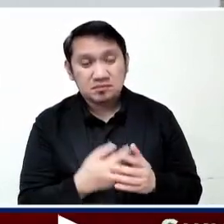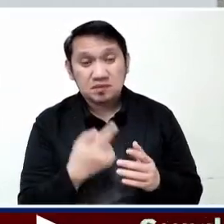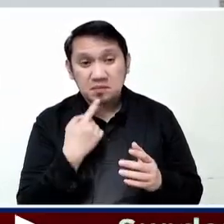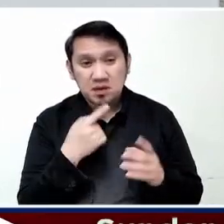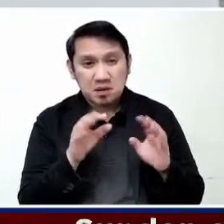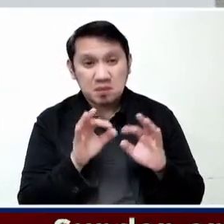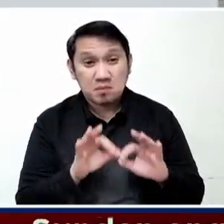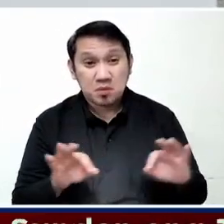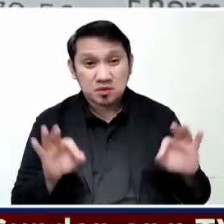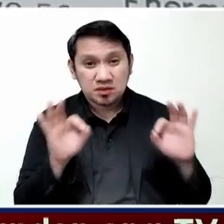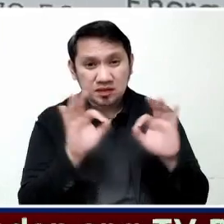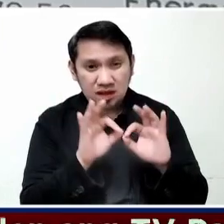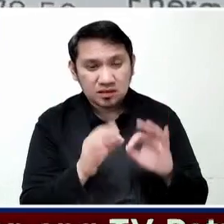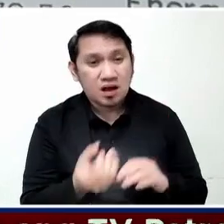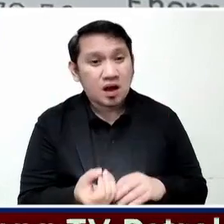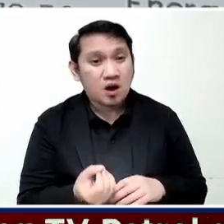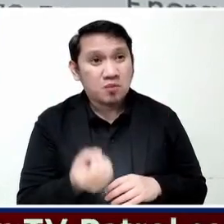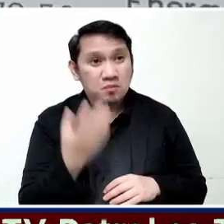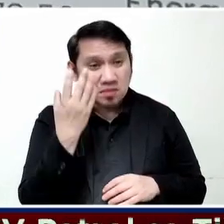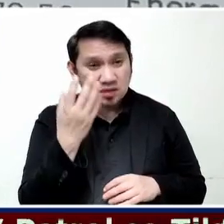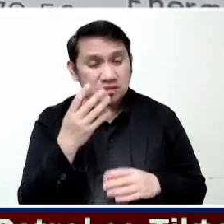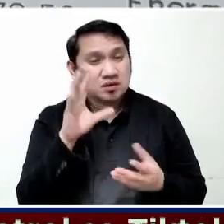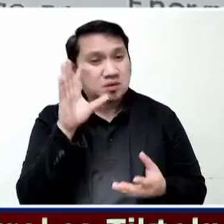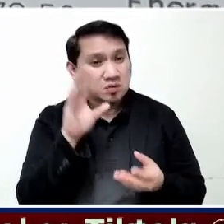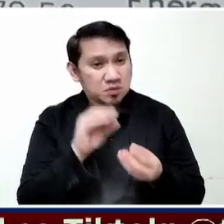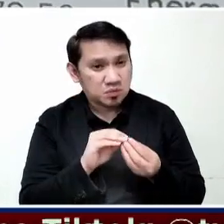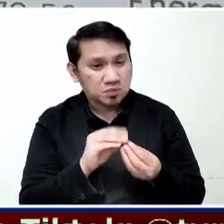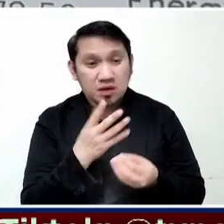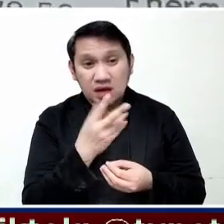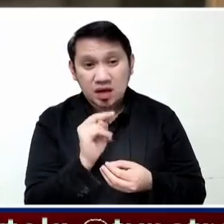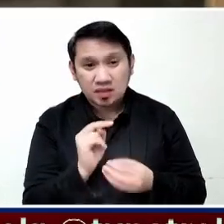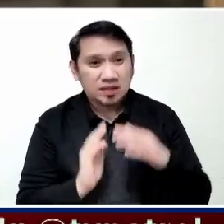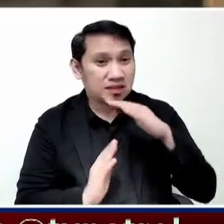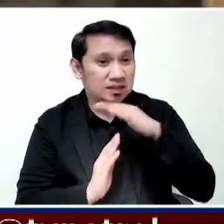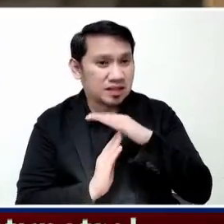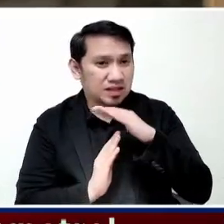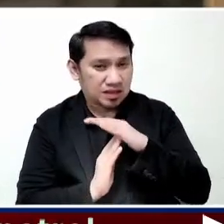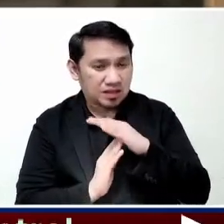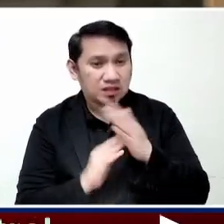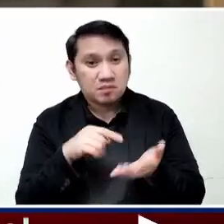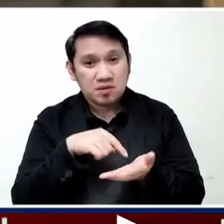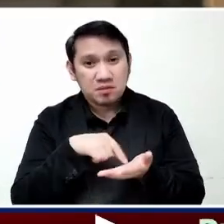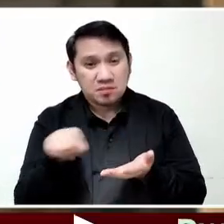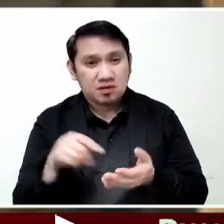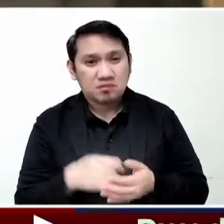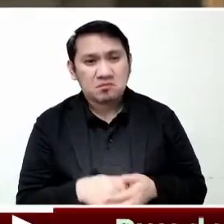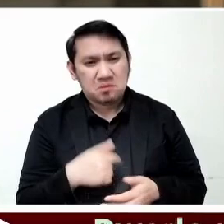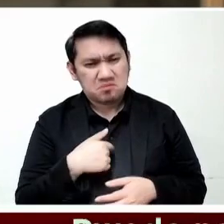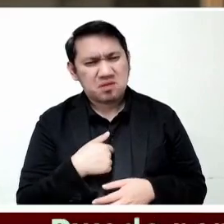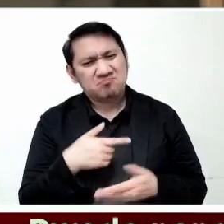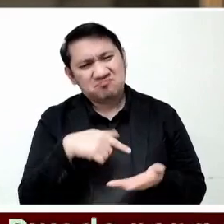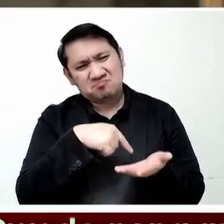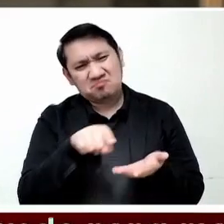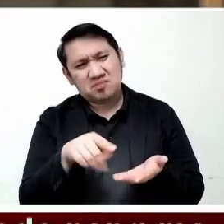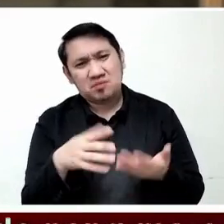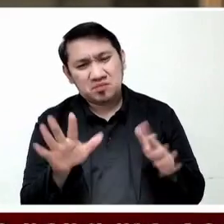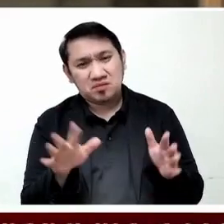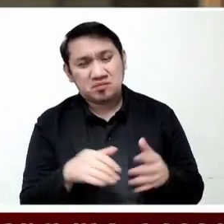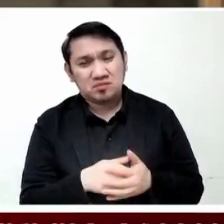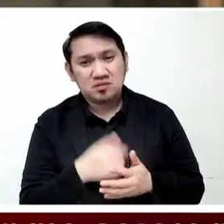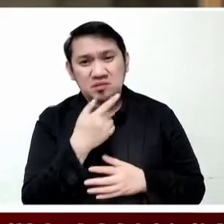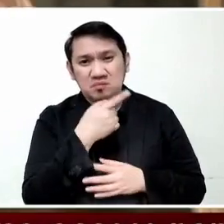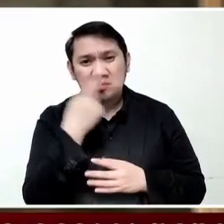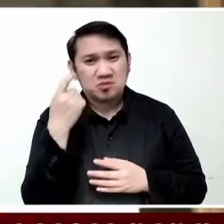kanya, magkano at kailan dapat bayaran ng bill. Basta nagbabayad lang din ako, basta kasi pagdating ng